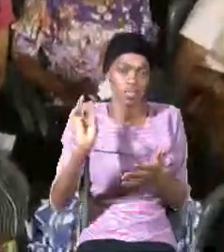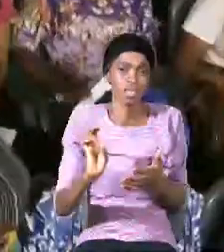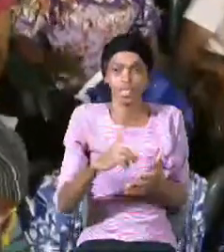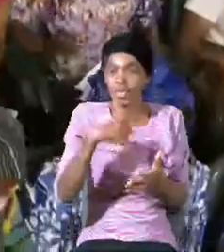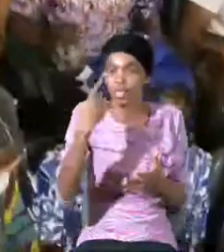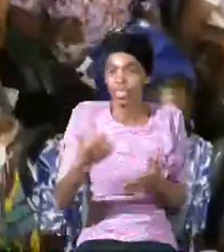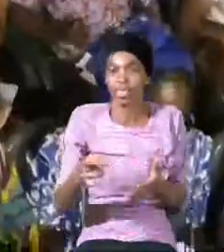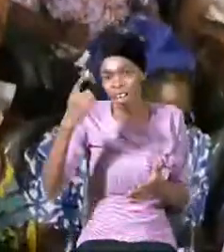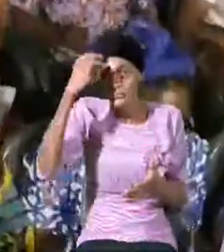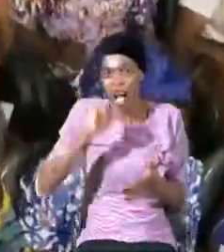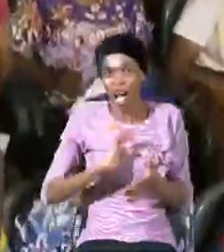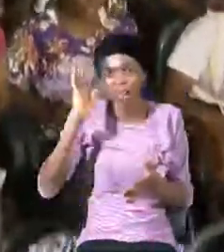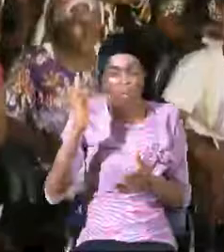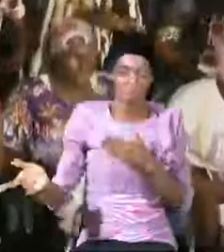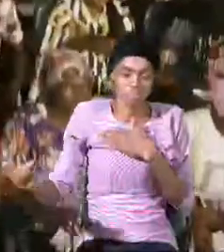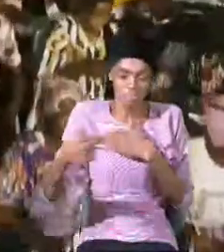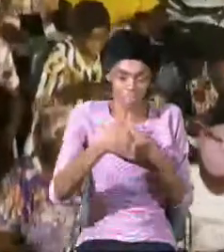Jérémie 30, 17.